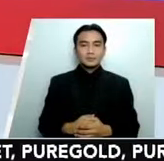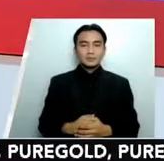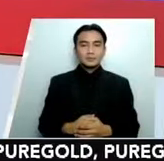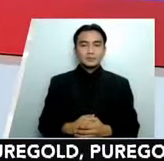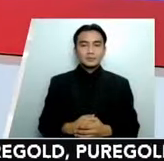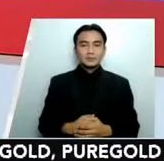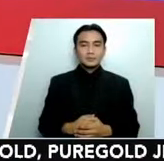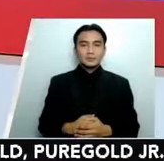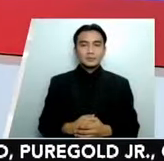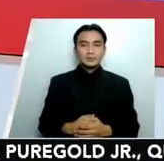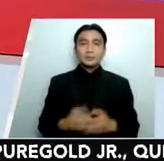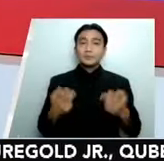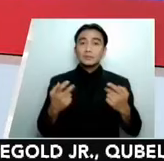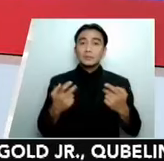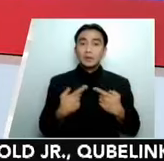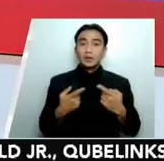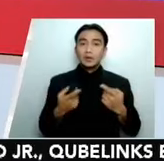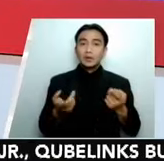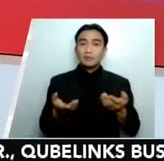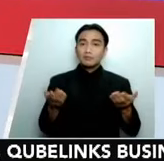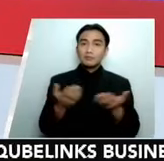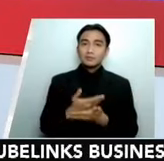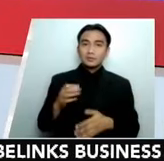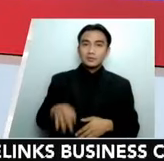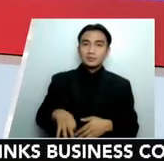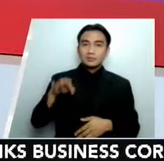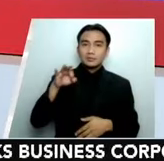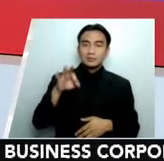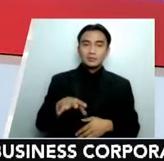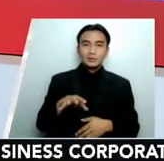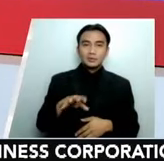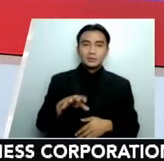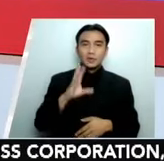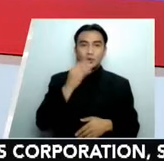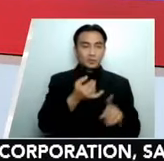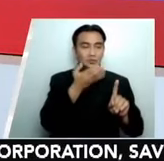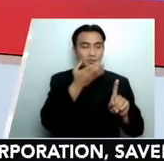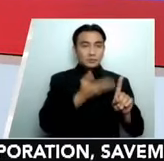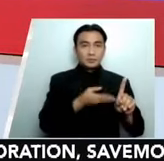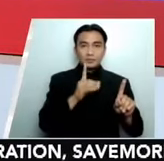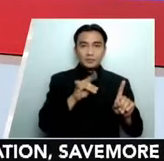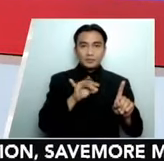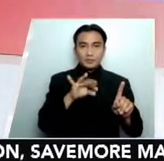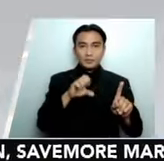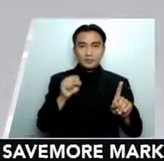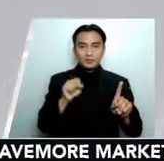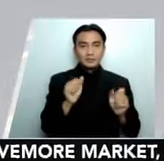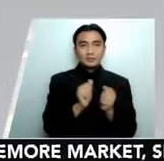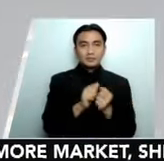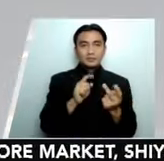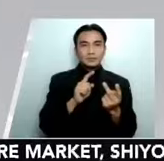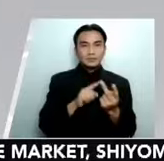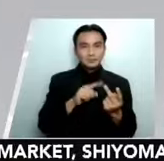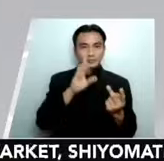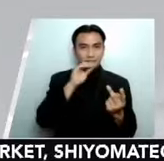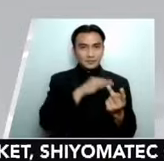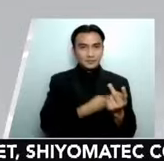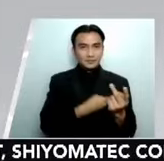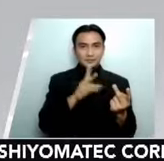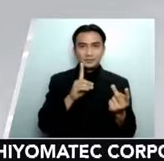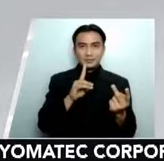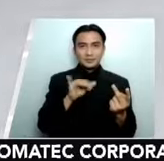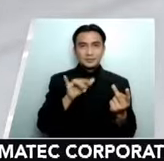May bagong TikTok video si Kapuso Drama King Dennis Trillo kasama ang anak niyang si Dylan. Gagawin ko ang